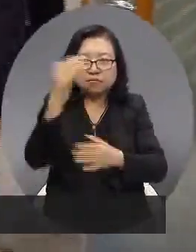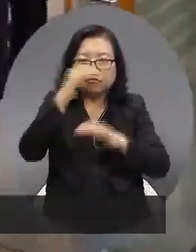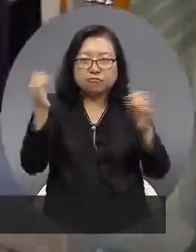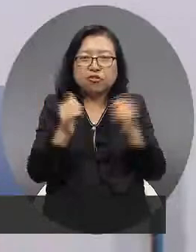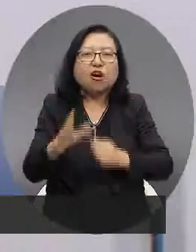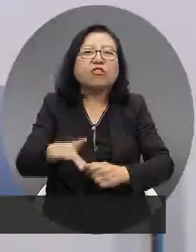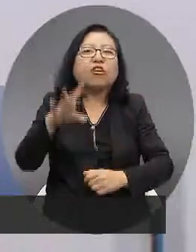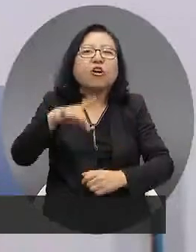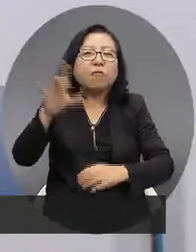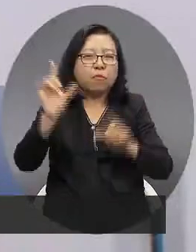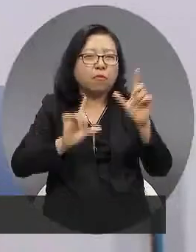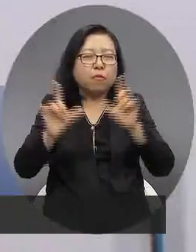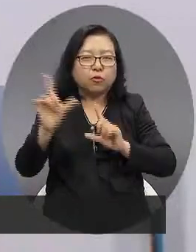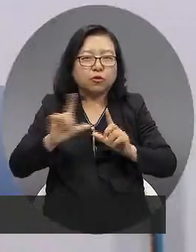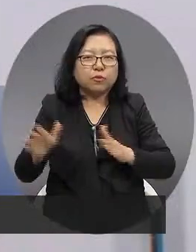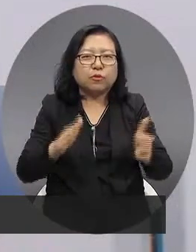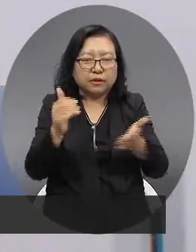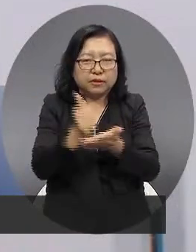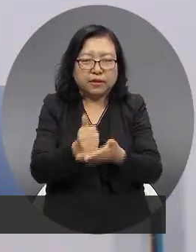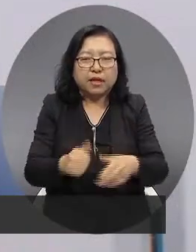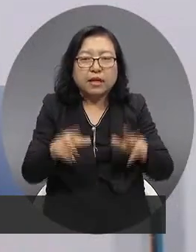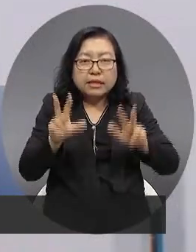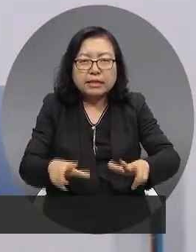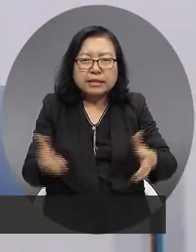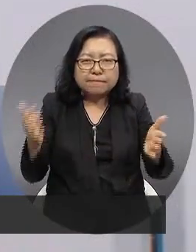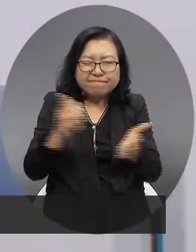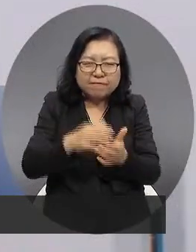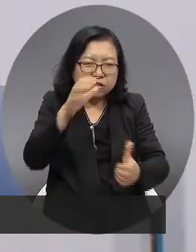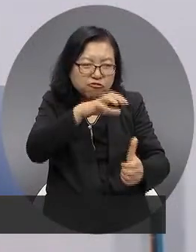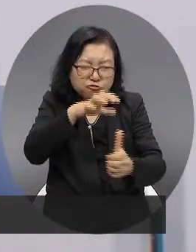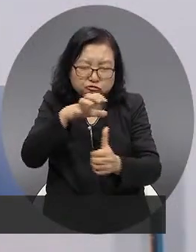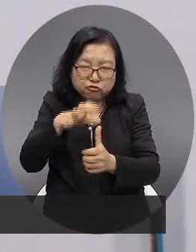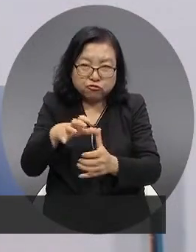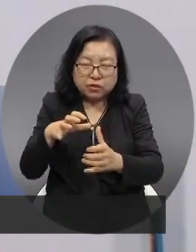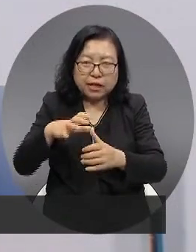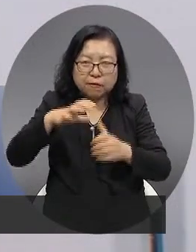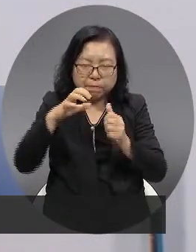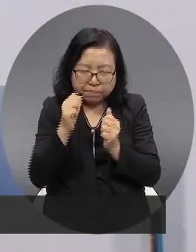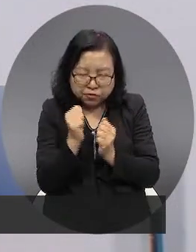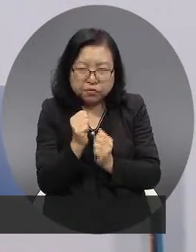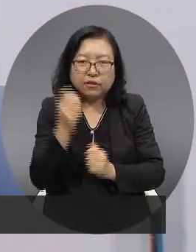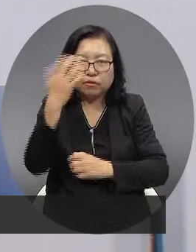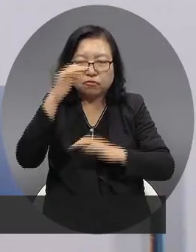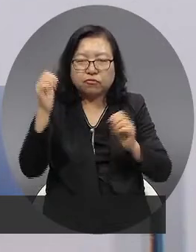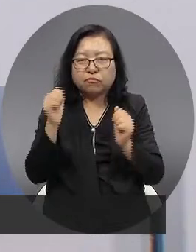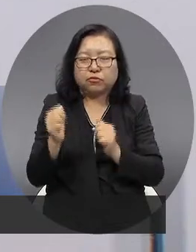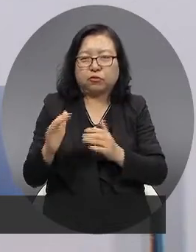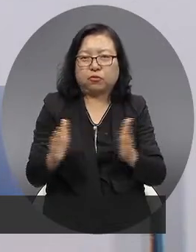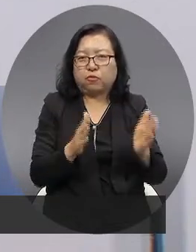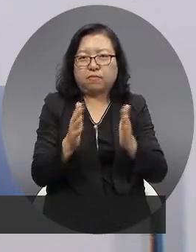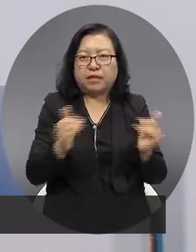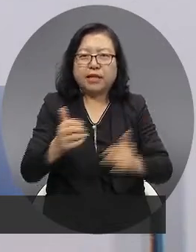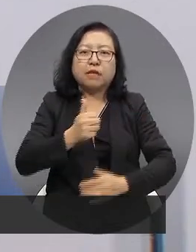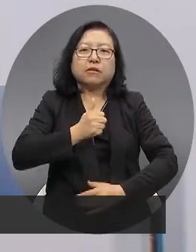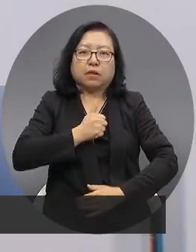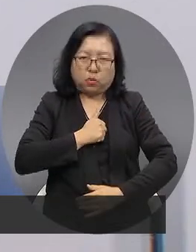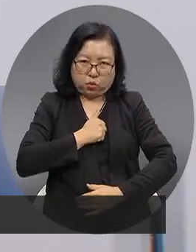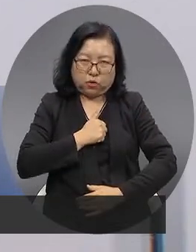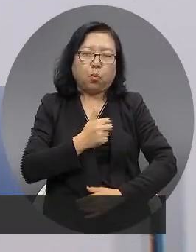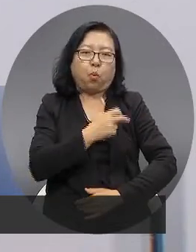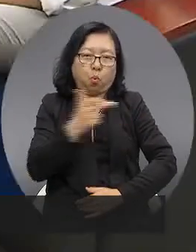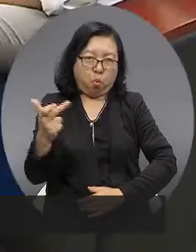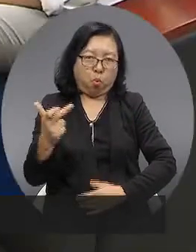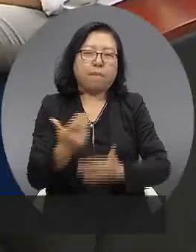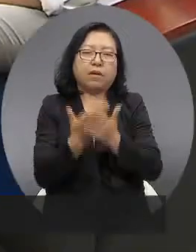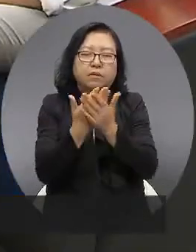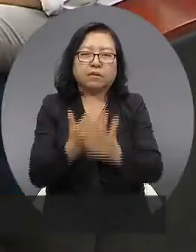언어로 인해서 그동안의 규제와 결핍으로 인해 위축되어 있던 우리 충북 도민의 자존심과 자존감이 높아지고 있다고